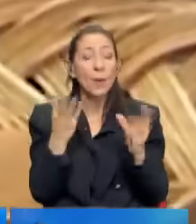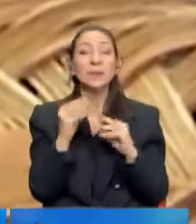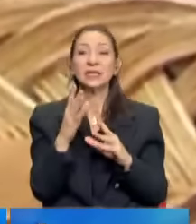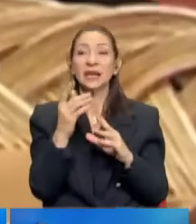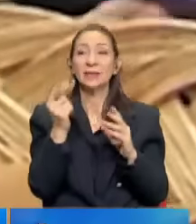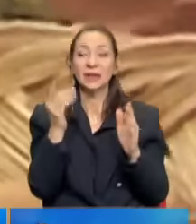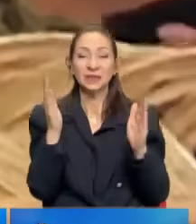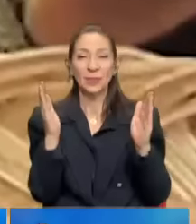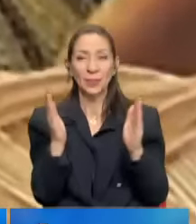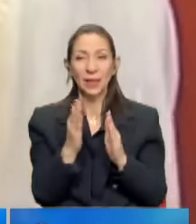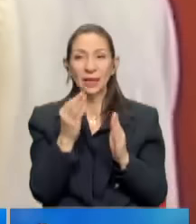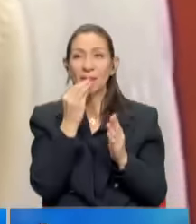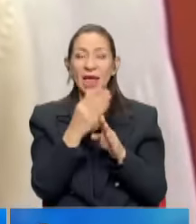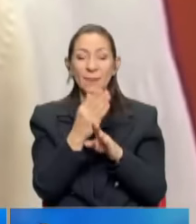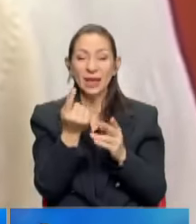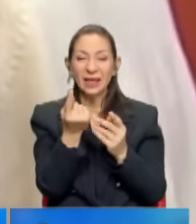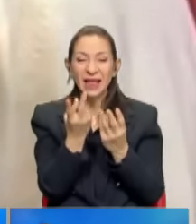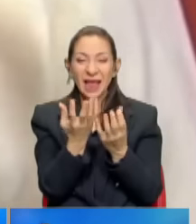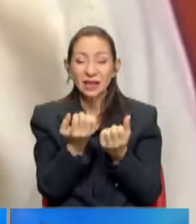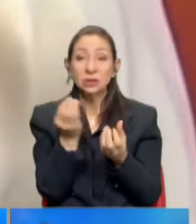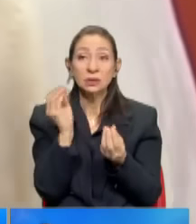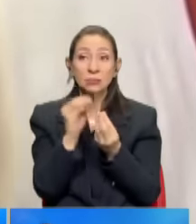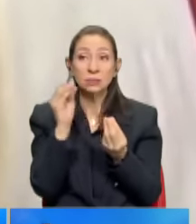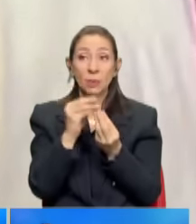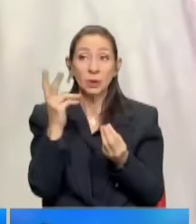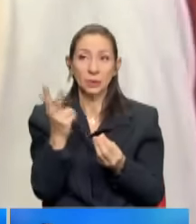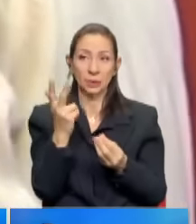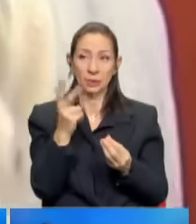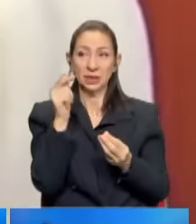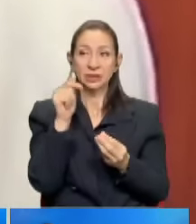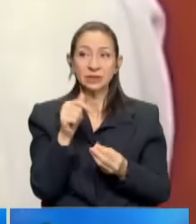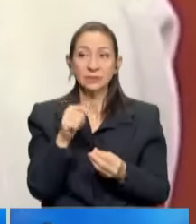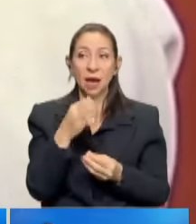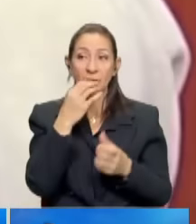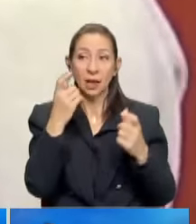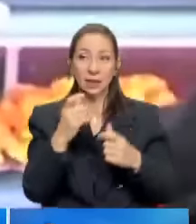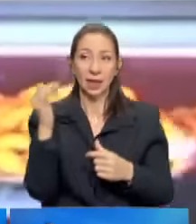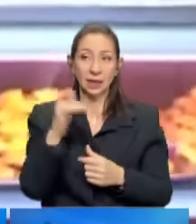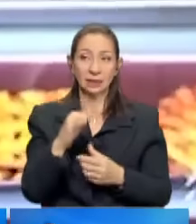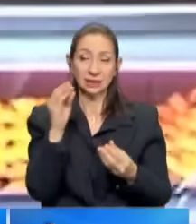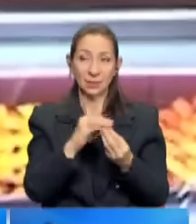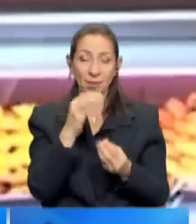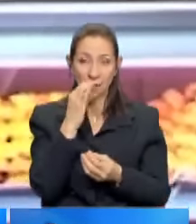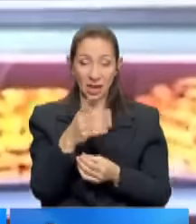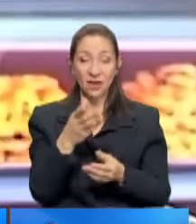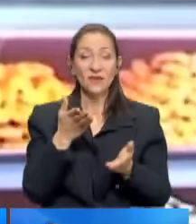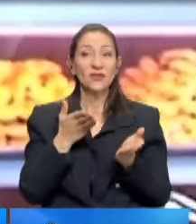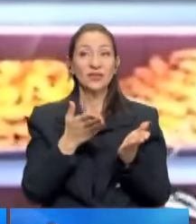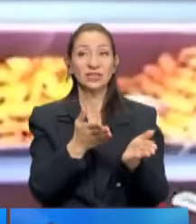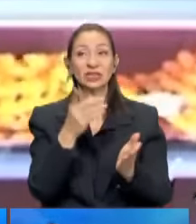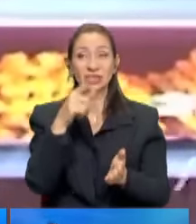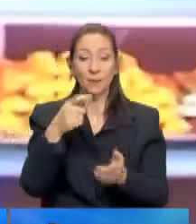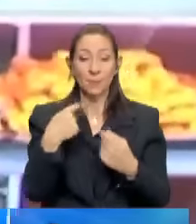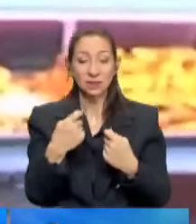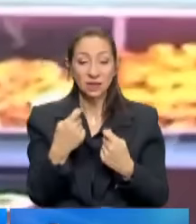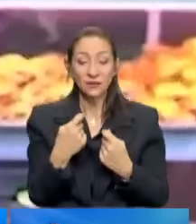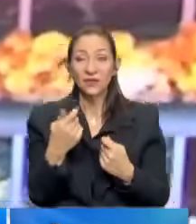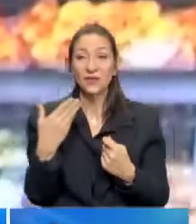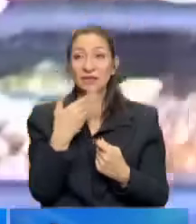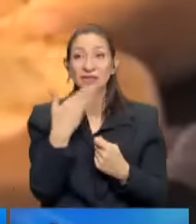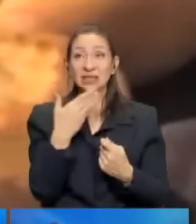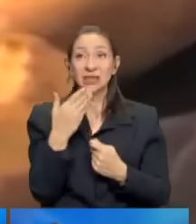miktarca azaldı sofralar Çünkü zam üstüne zam gördü Şimdi ise Ankara'dan geldi zam haberi Fırıncılar maliyetleri ve